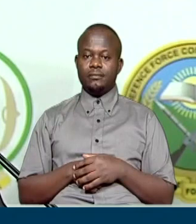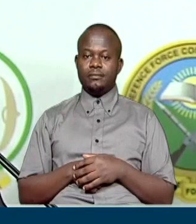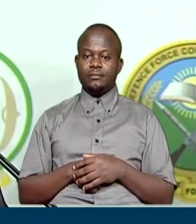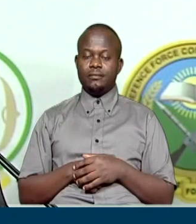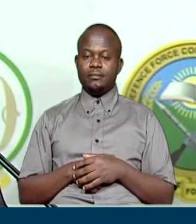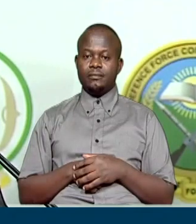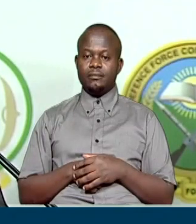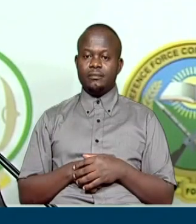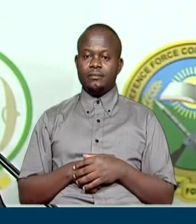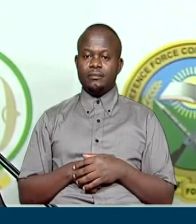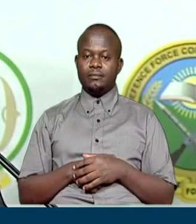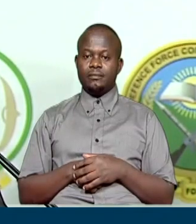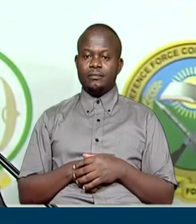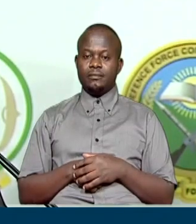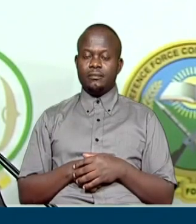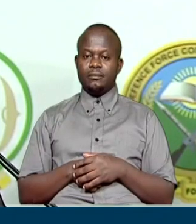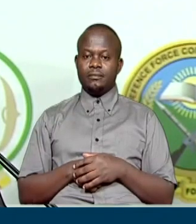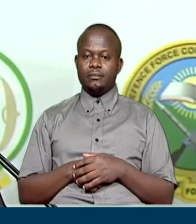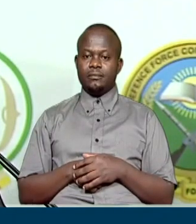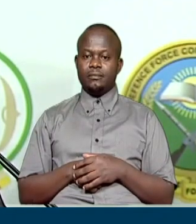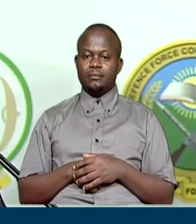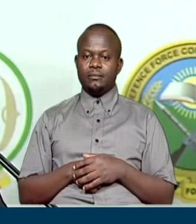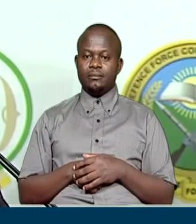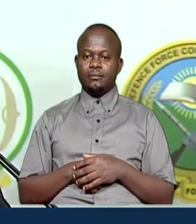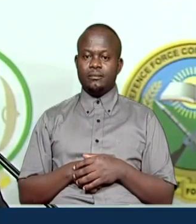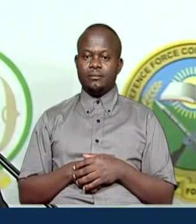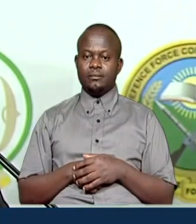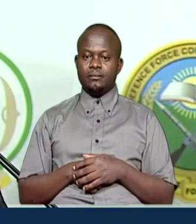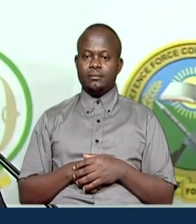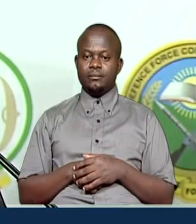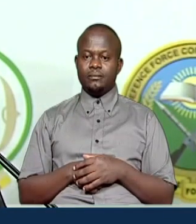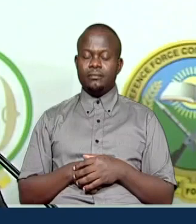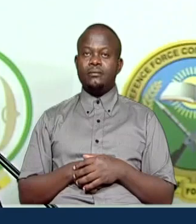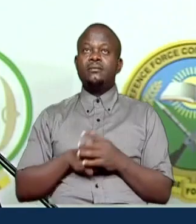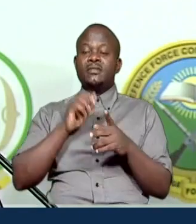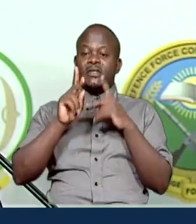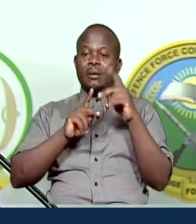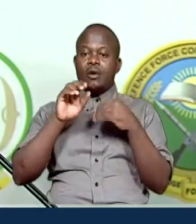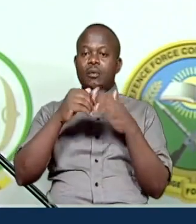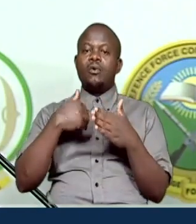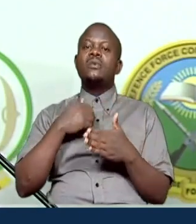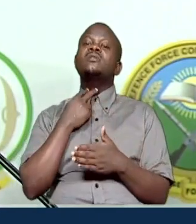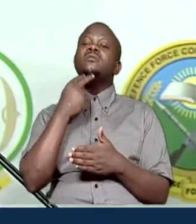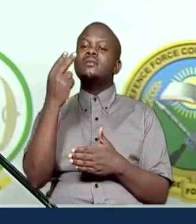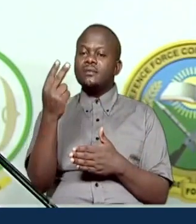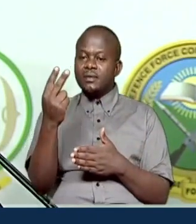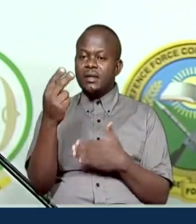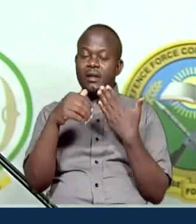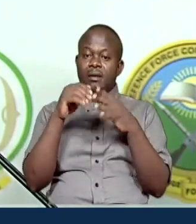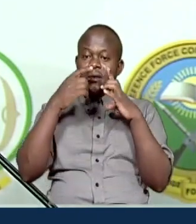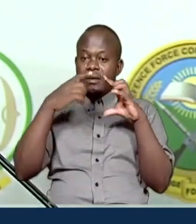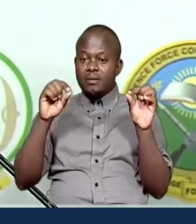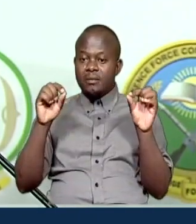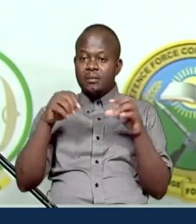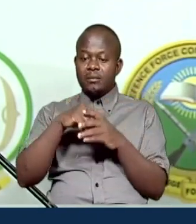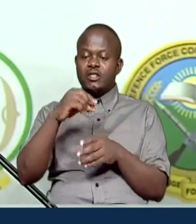It says mwana sindacheme anofira mbereko. Abaturage bagomba kugira ijwi. Reka nkubwire umugani wo mu Gishona ugira